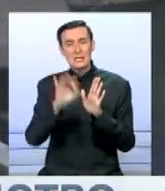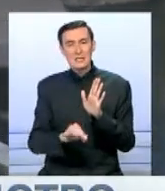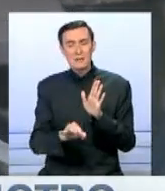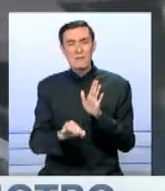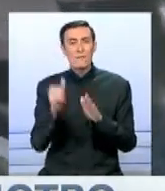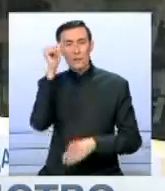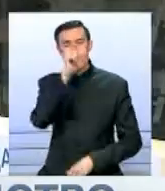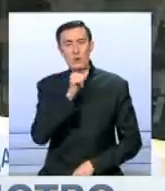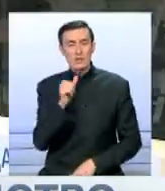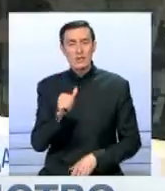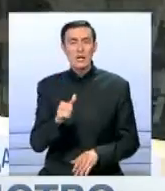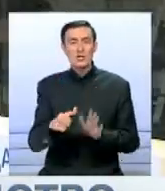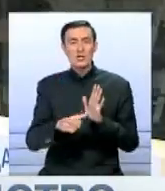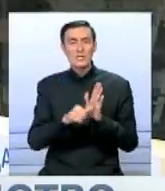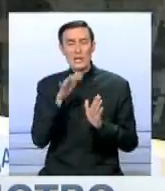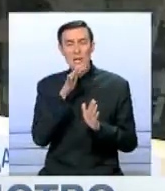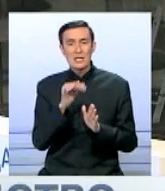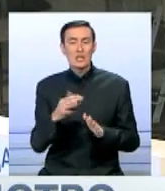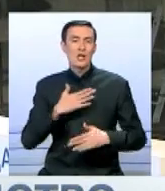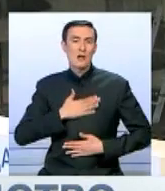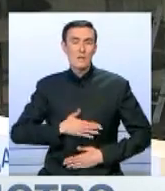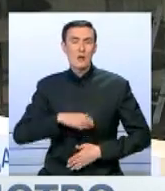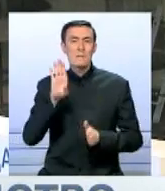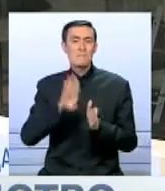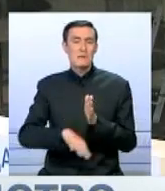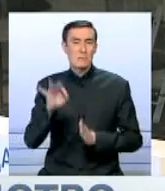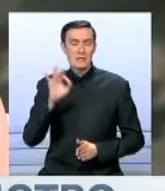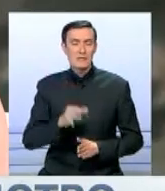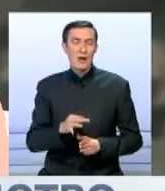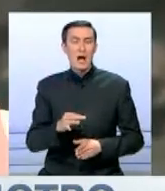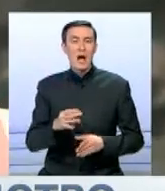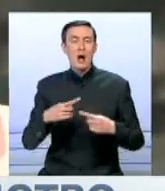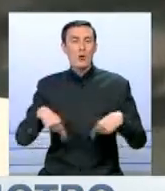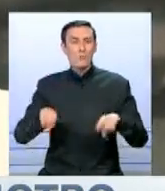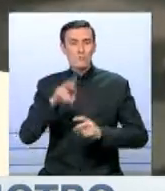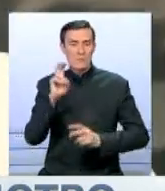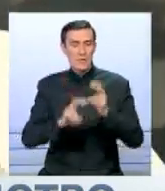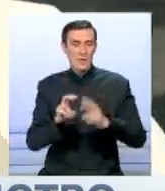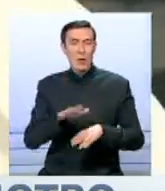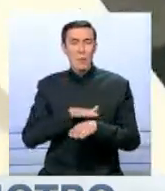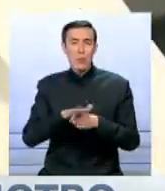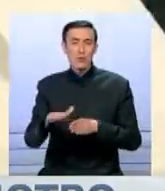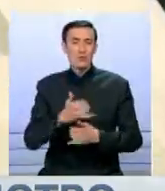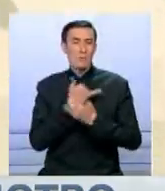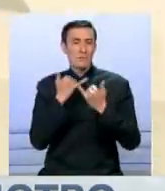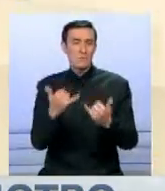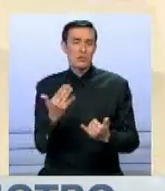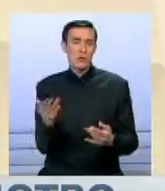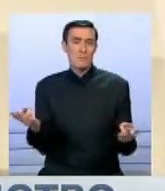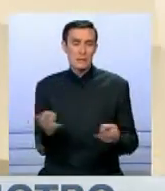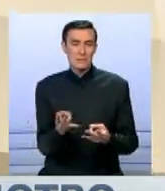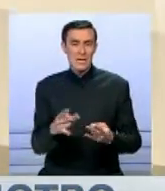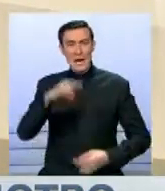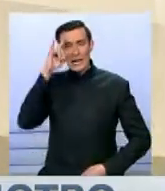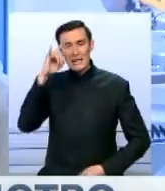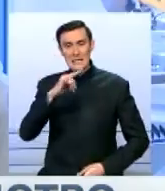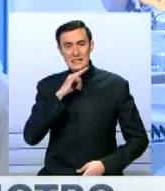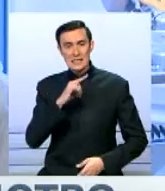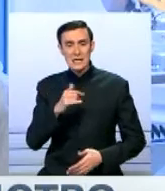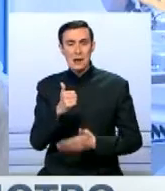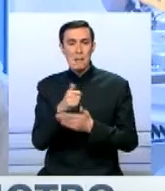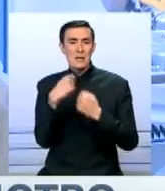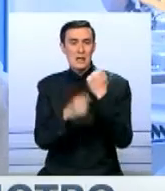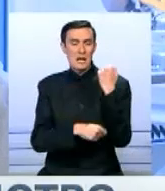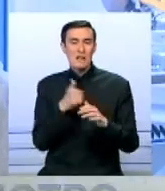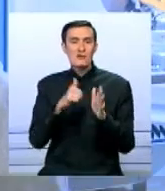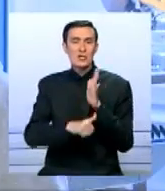лет. Еще и без залога довольны сельчане. Модульный комбинат же готов полностью обеспечить все их потребности. Казахстанская составляющая не менее